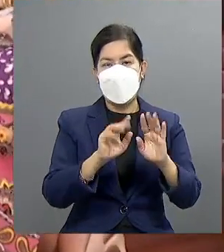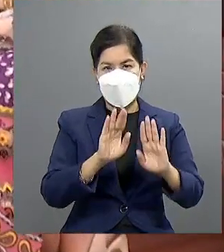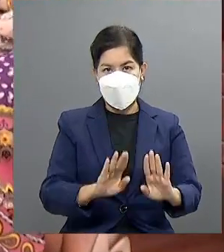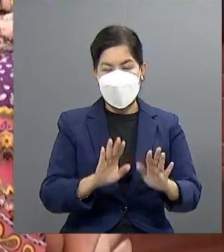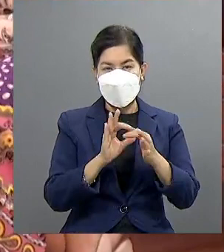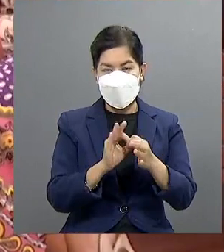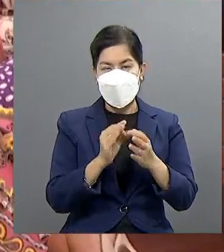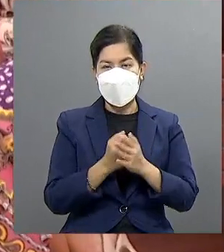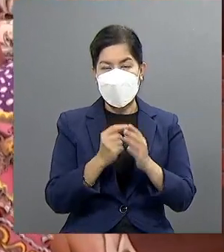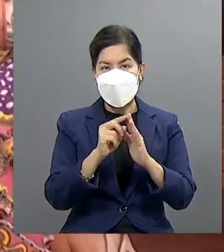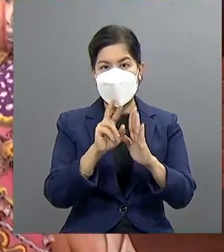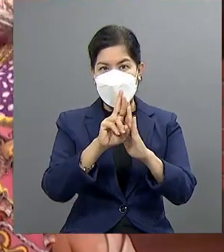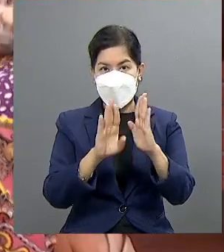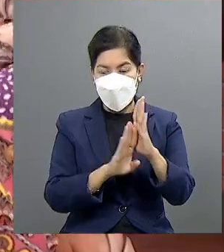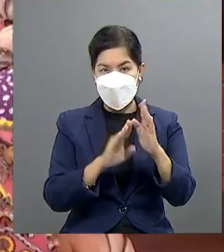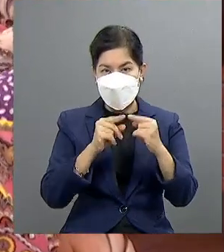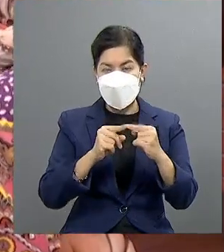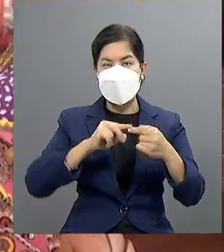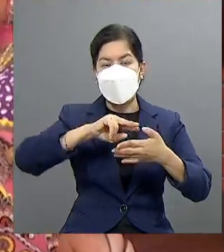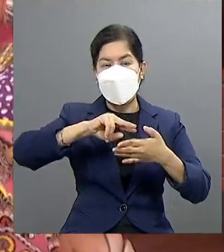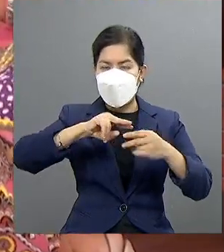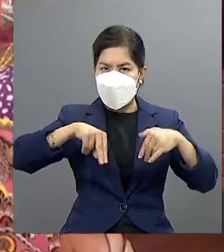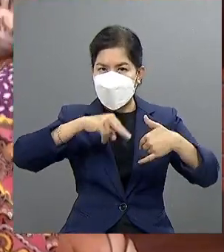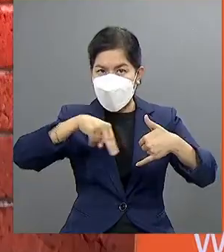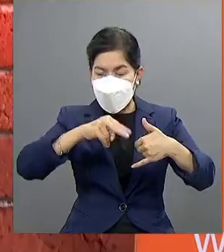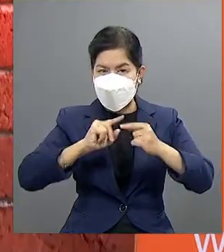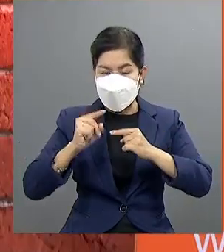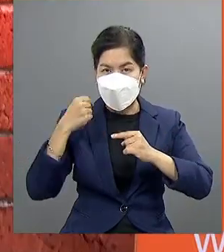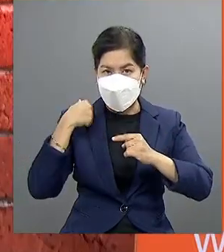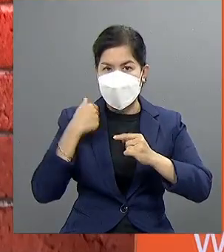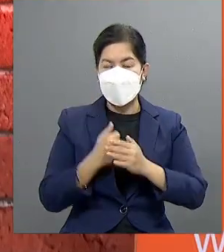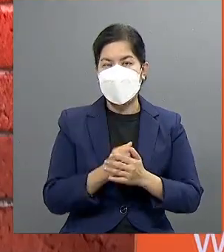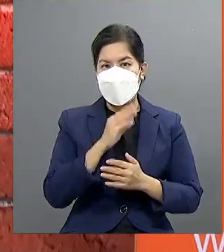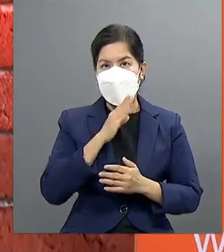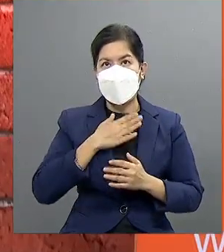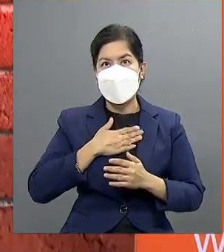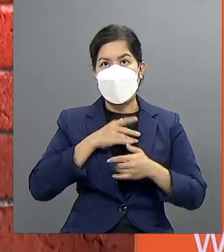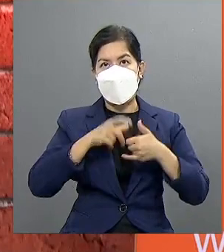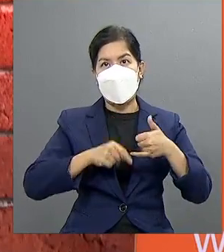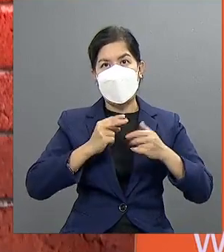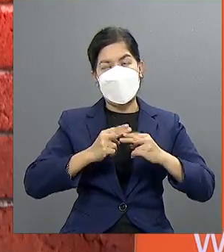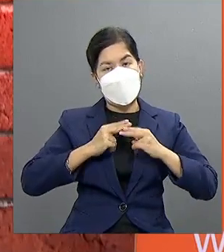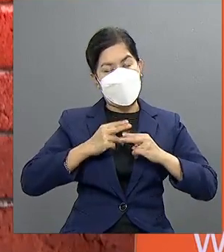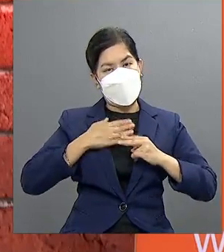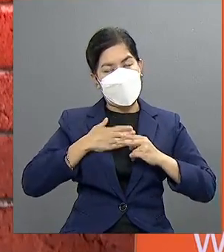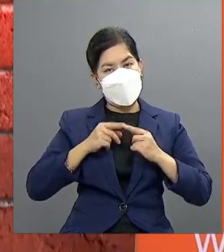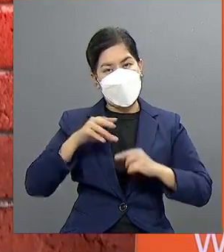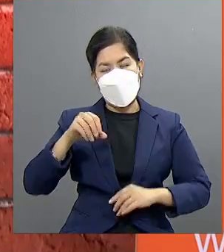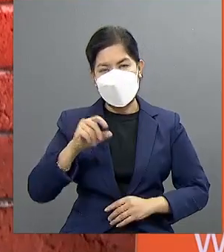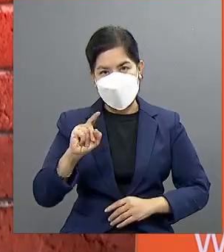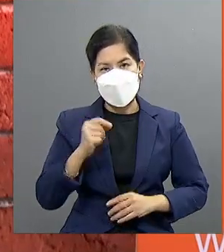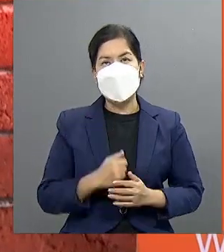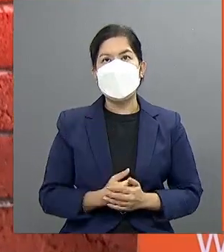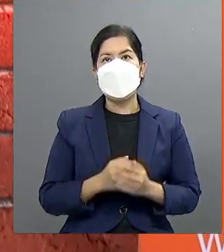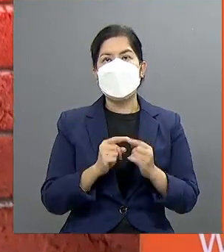ไฮยีนไฮโปเทซิสนะคะคือปกติร่างกายค่ะการที่เราสร้างภูมิคุ้มกันได้มาจากไหนก็คือเราได้มาจากตัวเราเองนะ